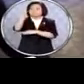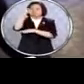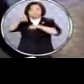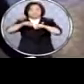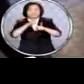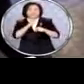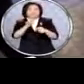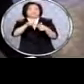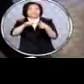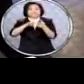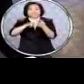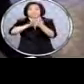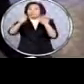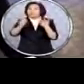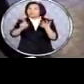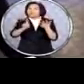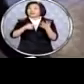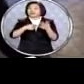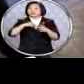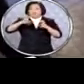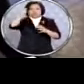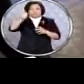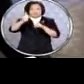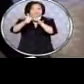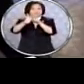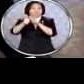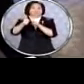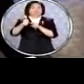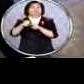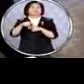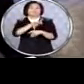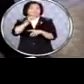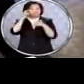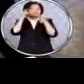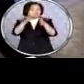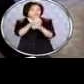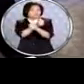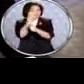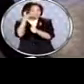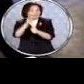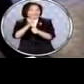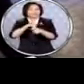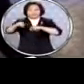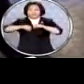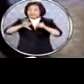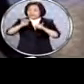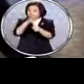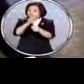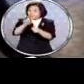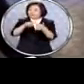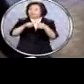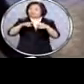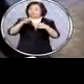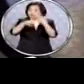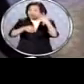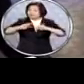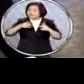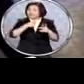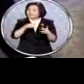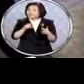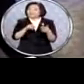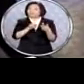该要怎么样来处理？做国家领导人的，要思考的是政策有没有问题，制度有没有需要改变？